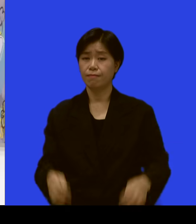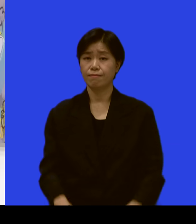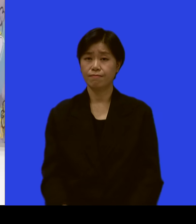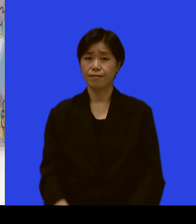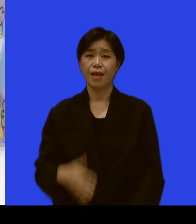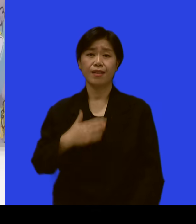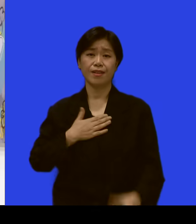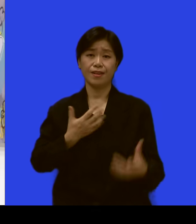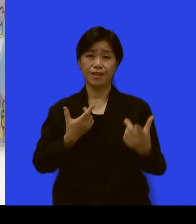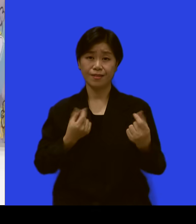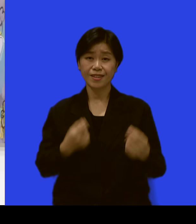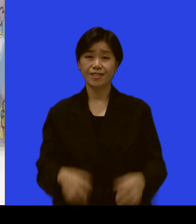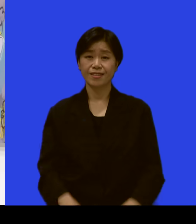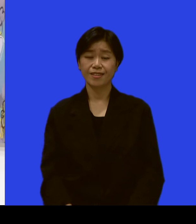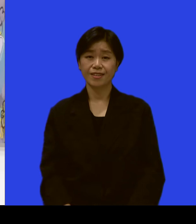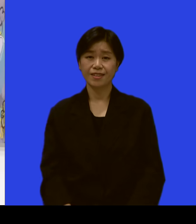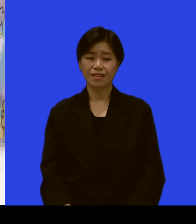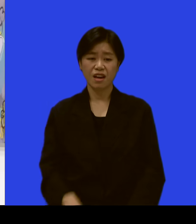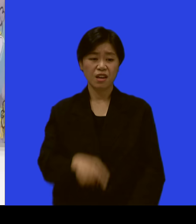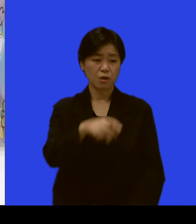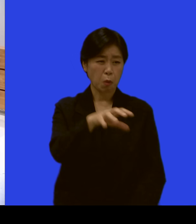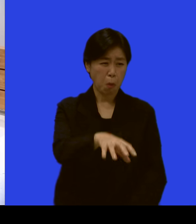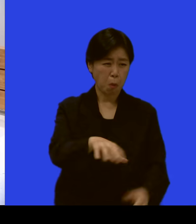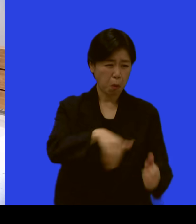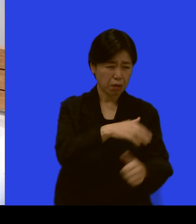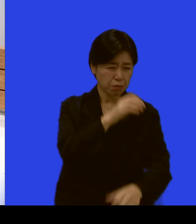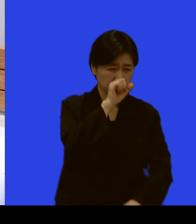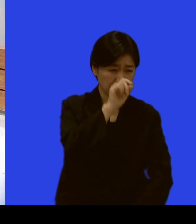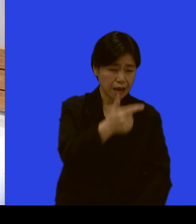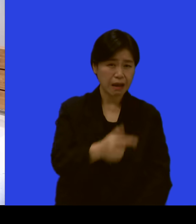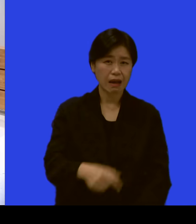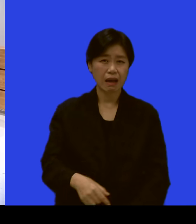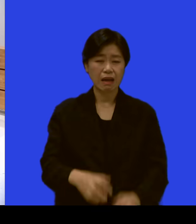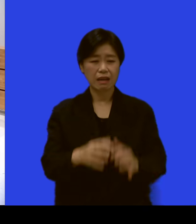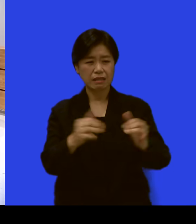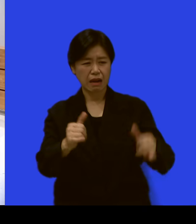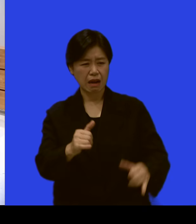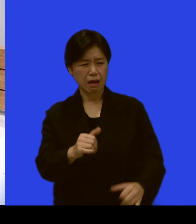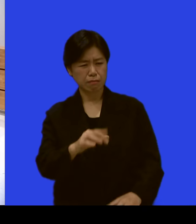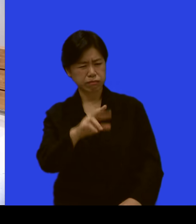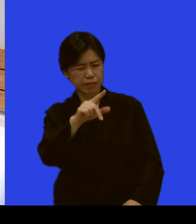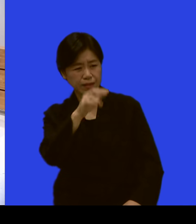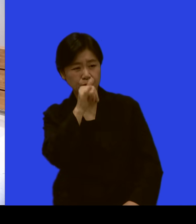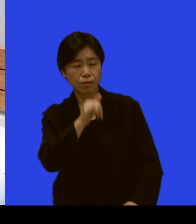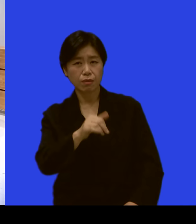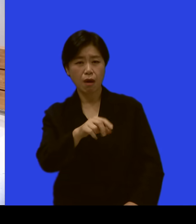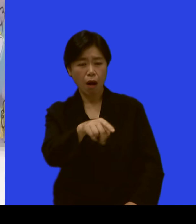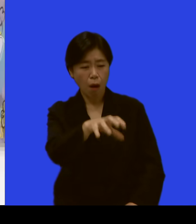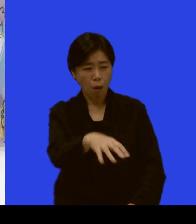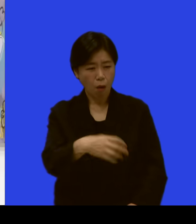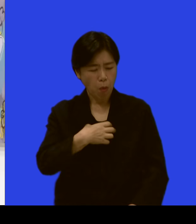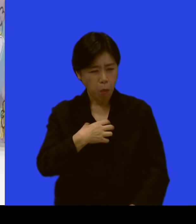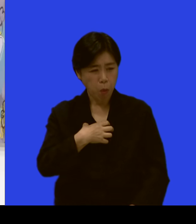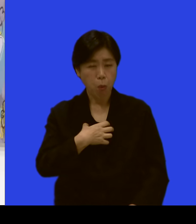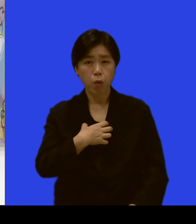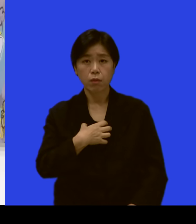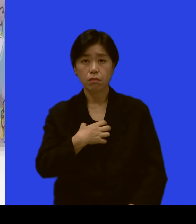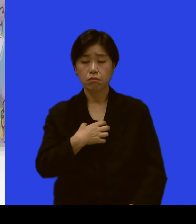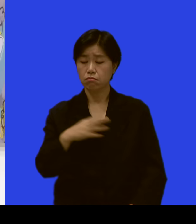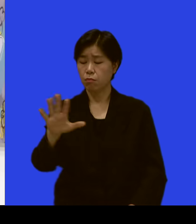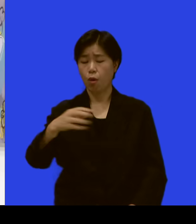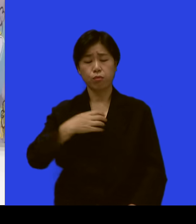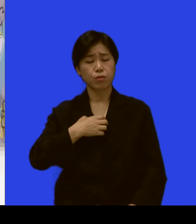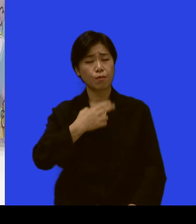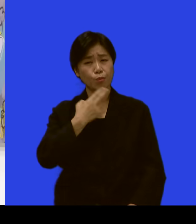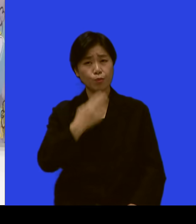마음 가지고 여기가 더럽니 안 더럽니 뭐 깨끗하니 안 깨끗하니 저기 가면 위험하지 않겠어? 위험하긴 뭐가